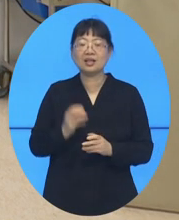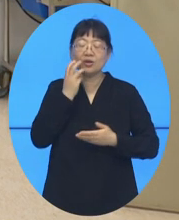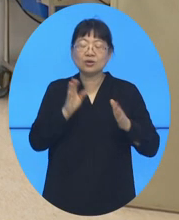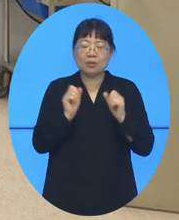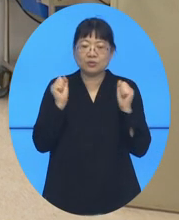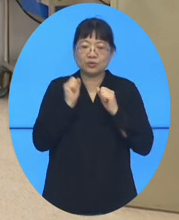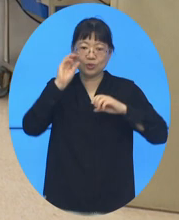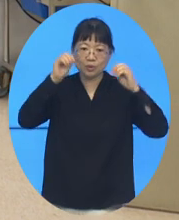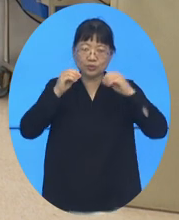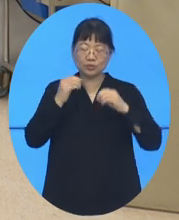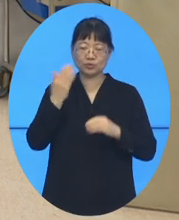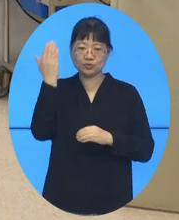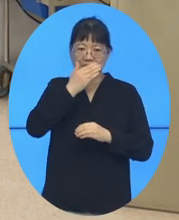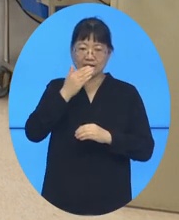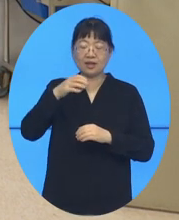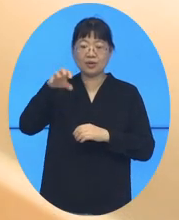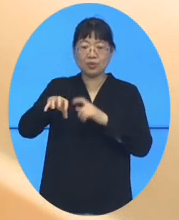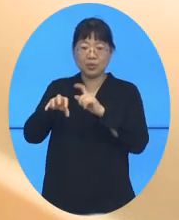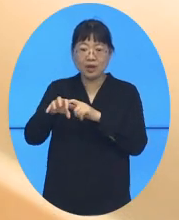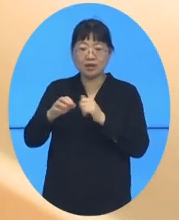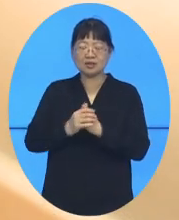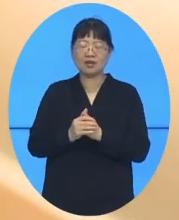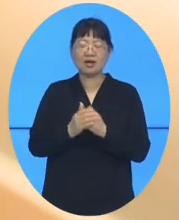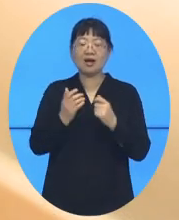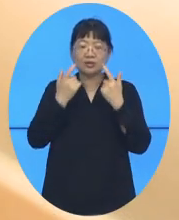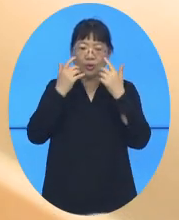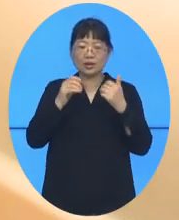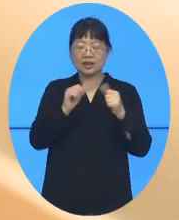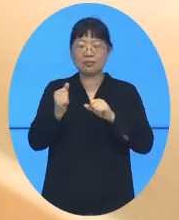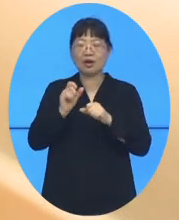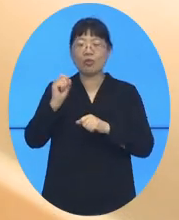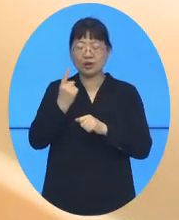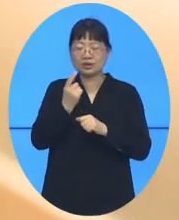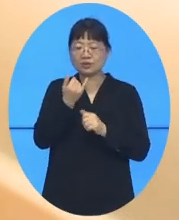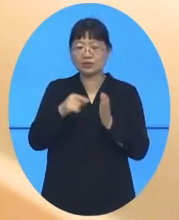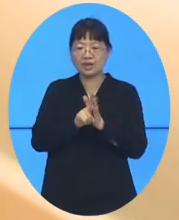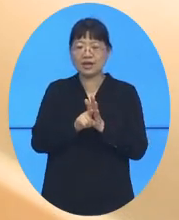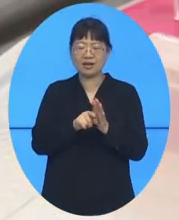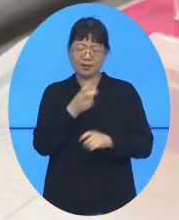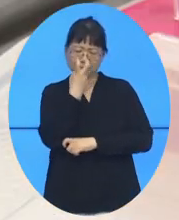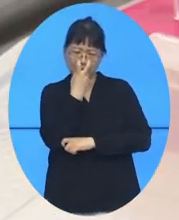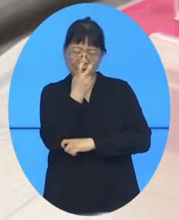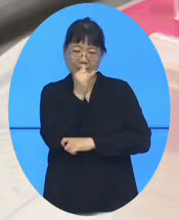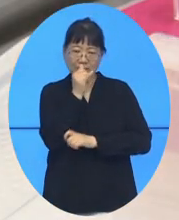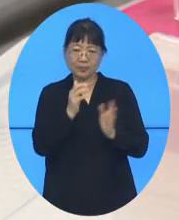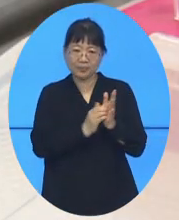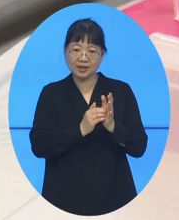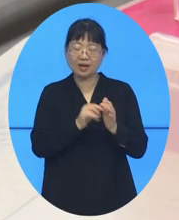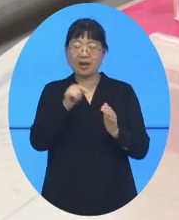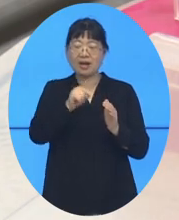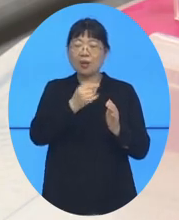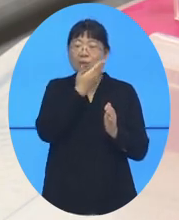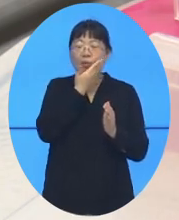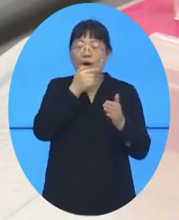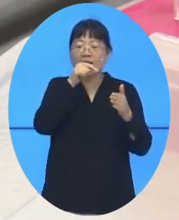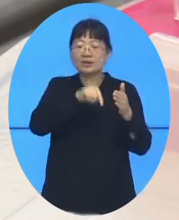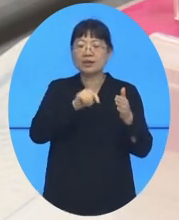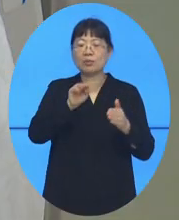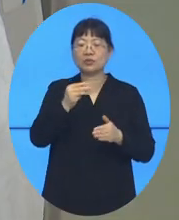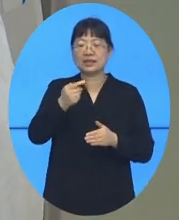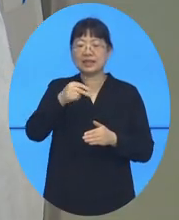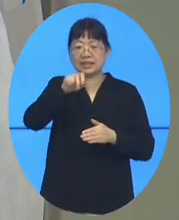정확한 회사 원인을 파악하기 위해 발생 당일 현장 부검을 실시한 결과 해당 농가의 사료에서